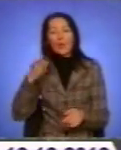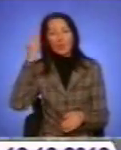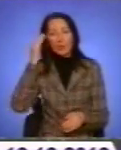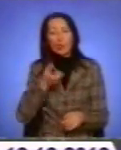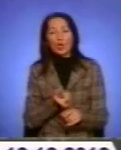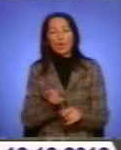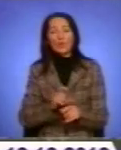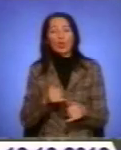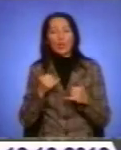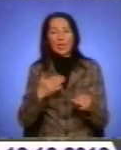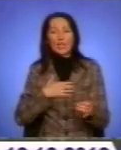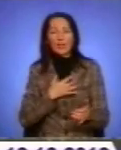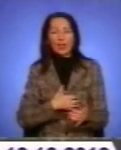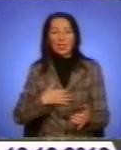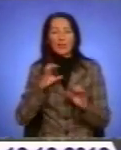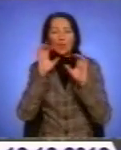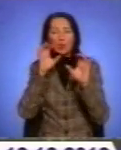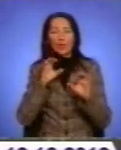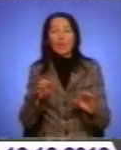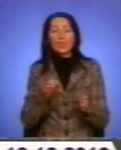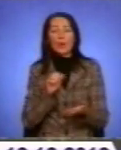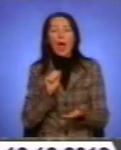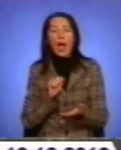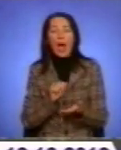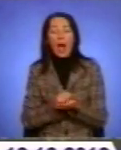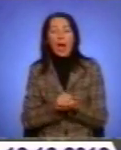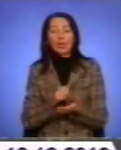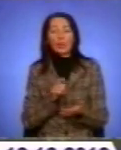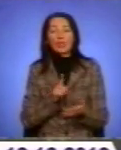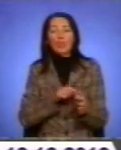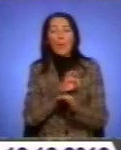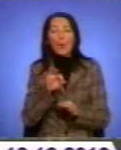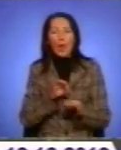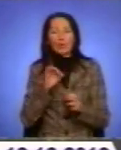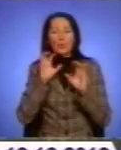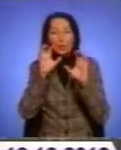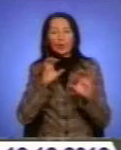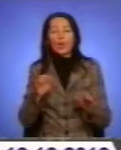важливим і законодавчим актом є, чи проєктом законодавчого акту,